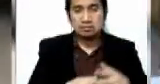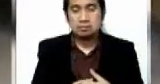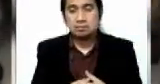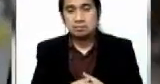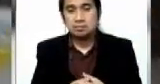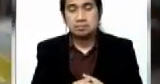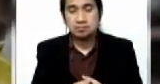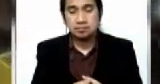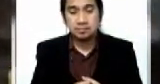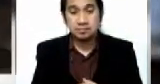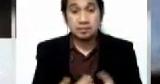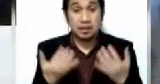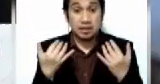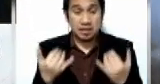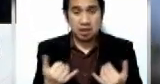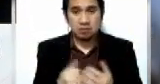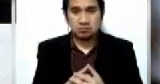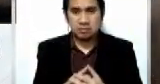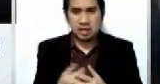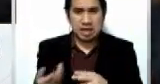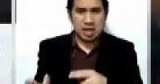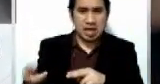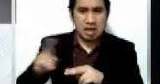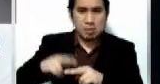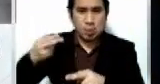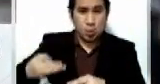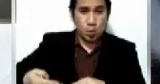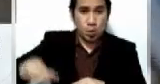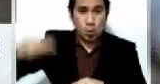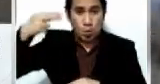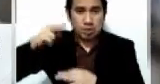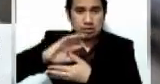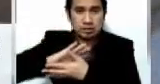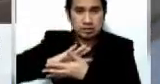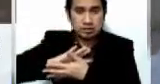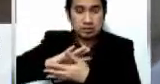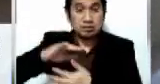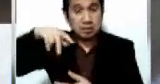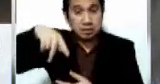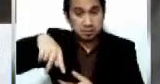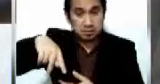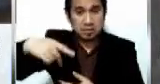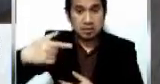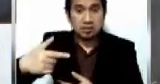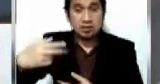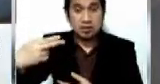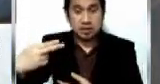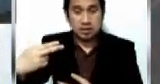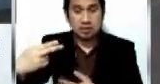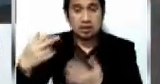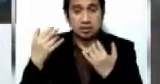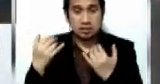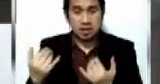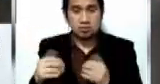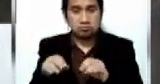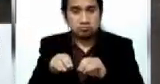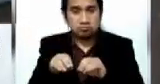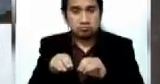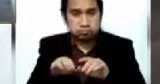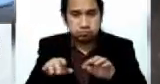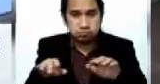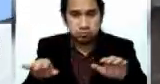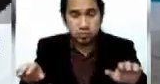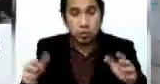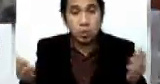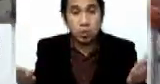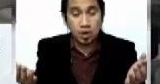Kasabay ng bigla ang pagtaas sa mga COVID-19 patient sa Philippine General Hospital ay ang mabilis din na pagkalat ng sakit sa mga healthcare worker